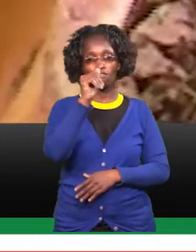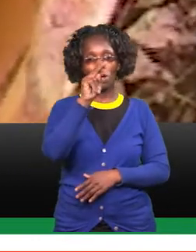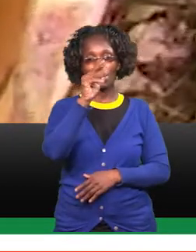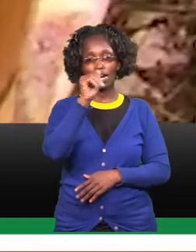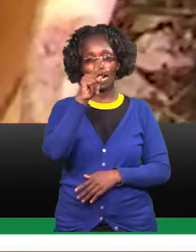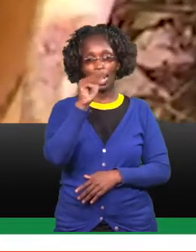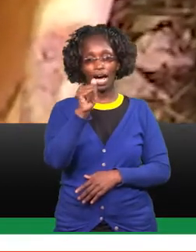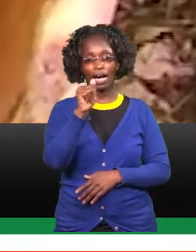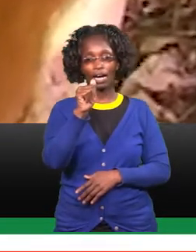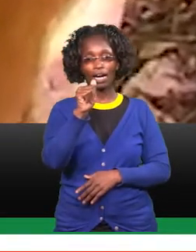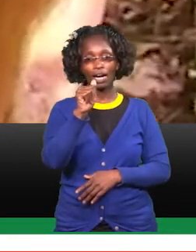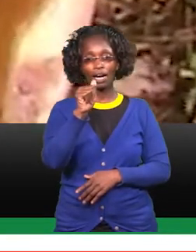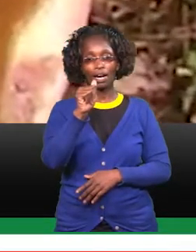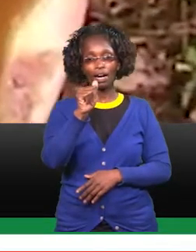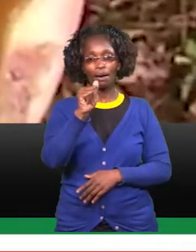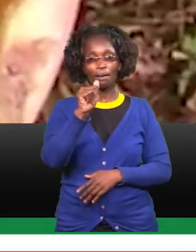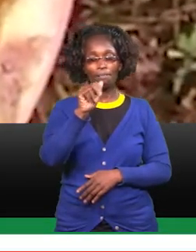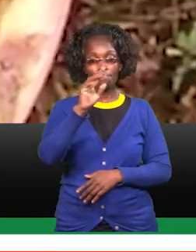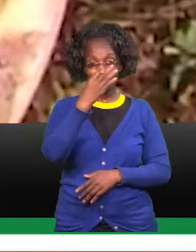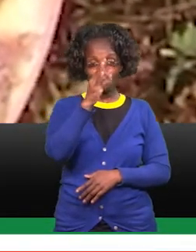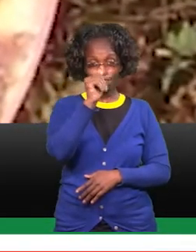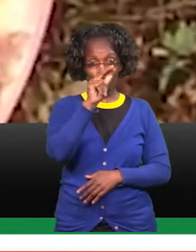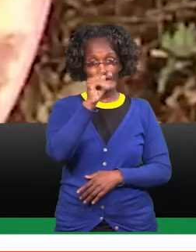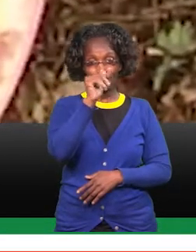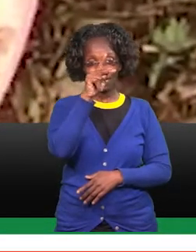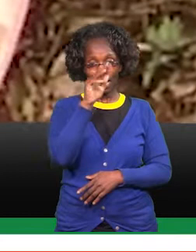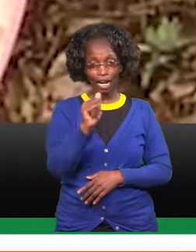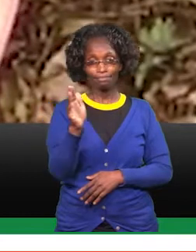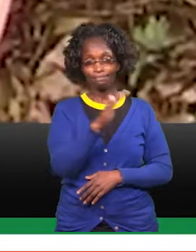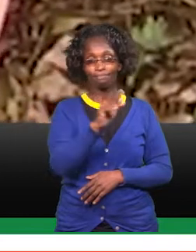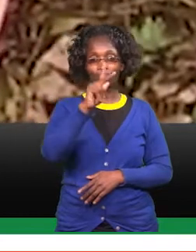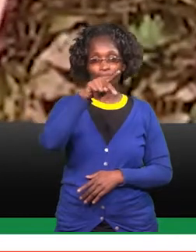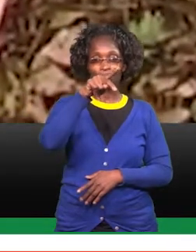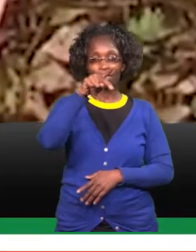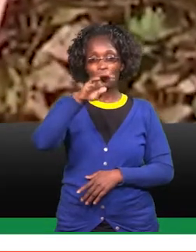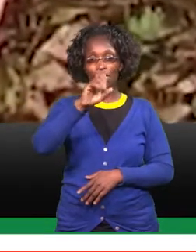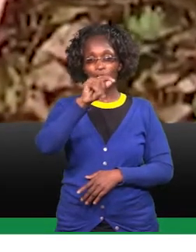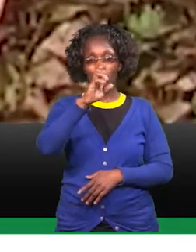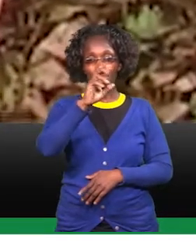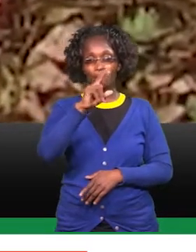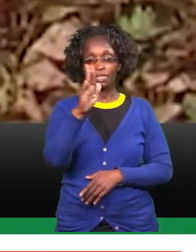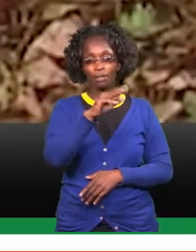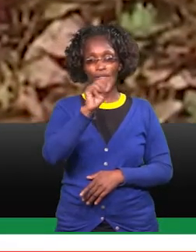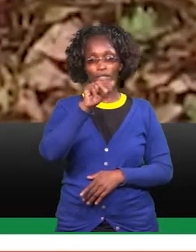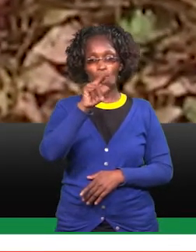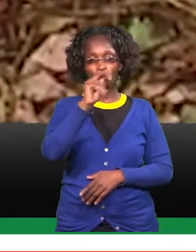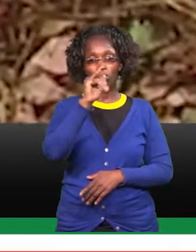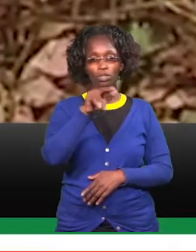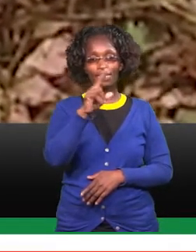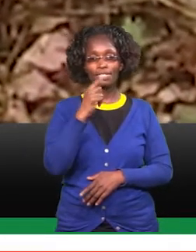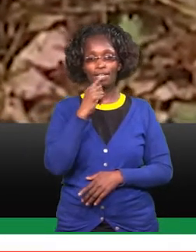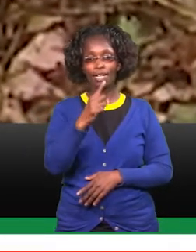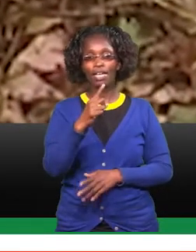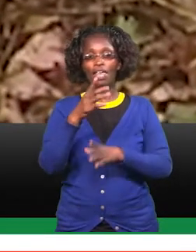nafaka katika kaunti ya Taita Taveta, Peter Munyi, anaeleza kuwa tangu kufahamu umuhimu wa usalishaji kutokana na mpango